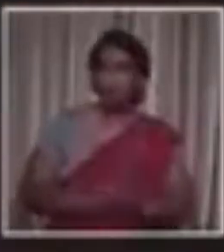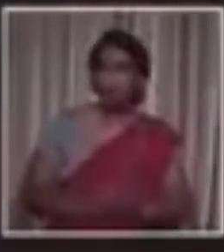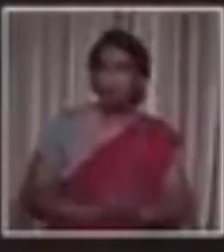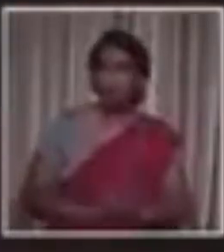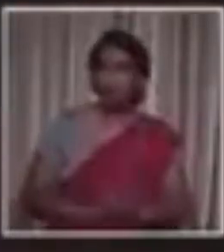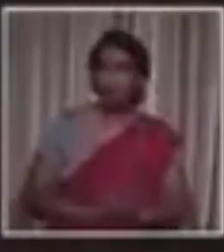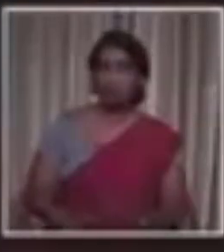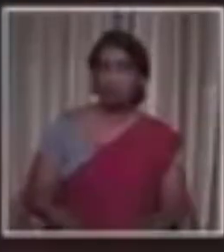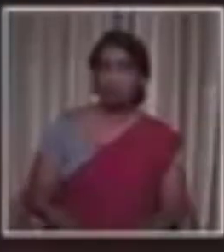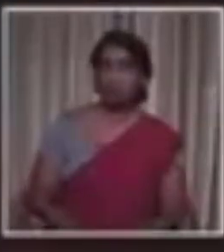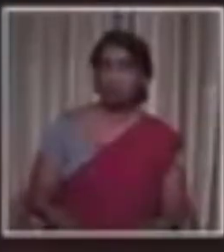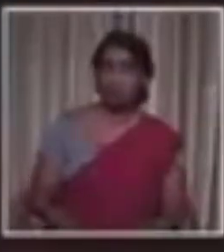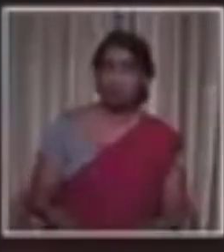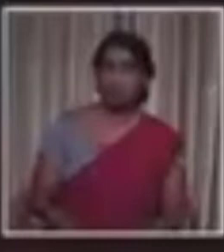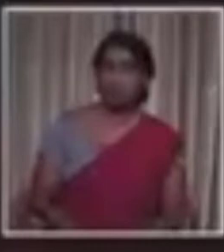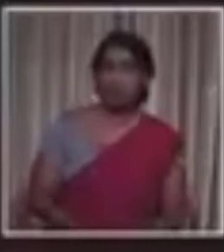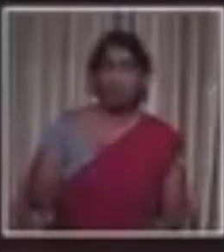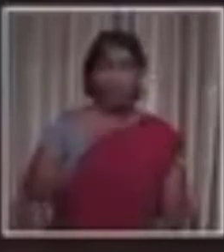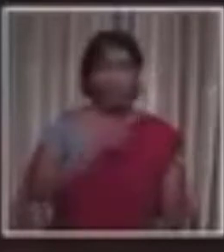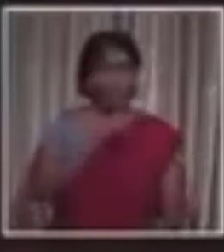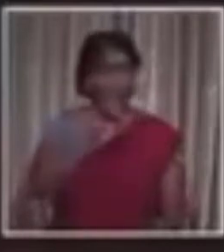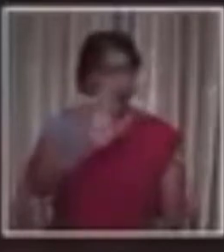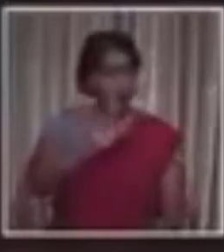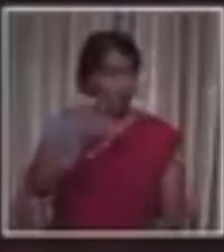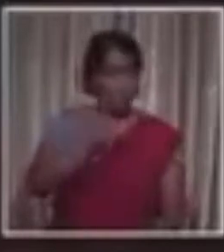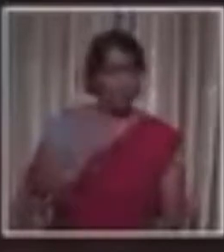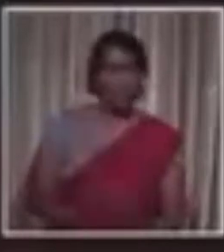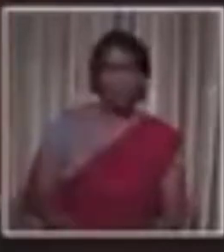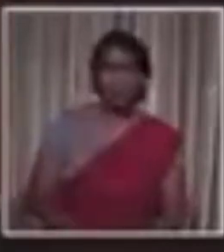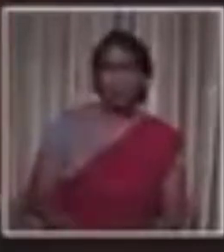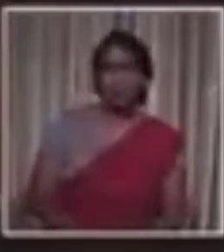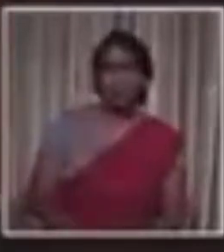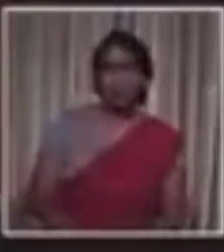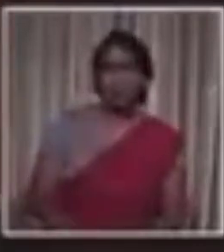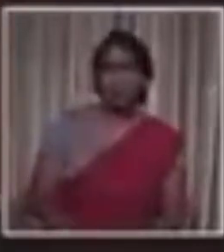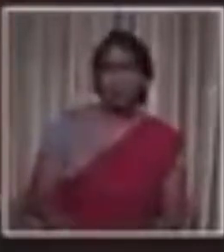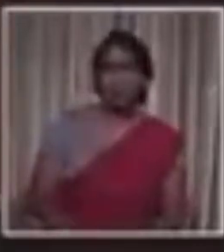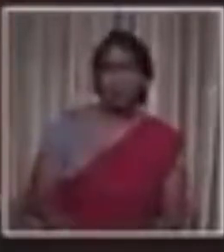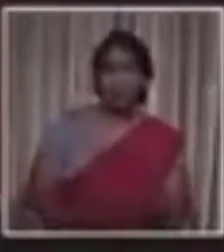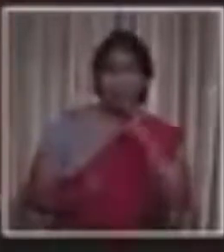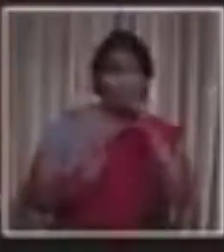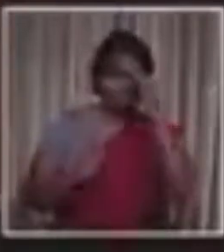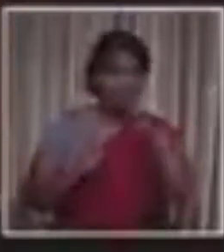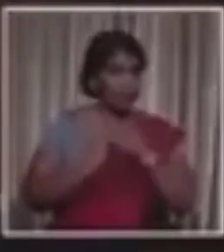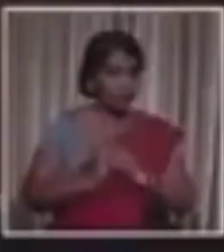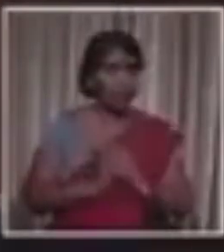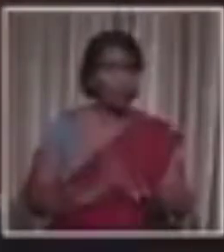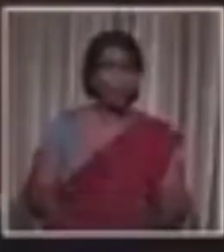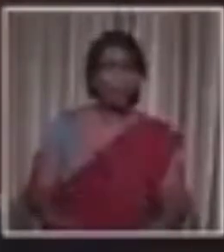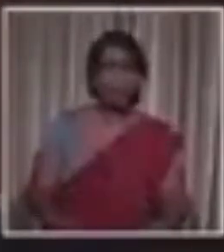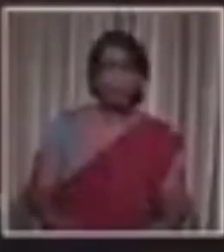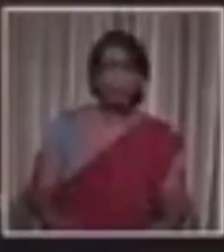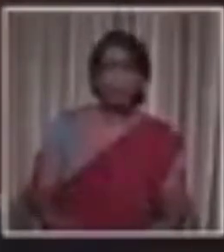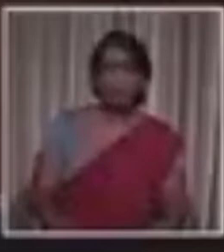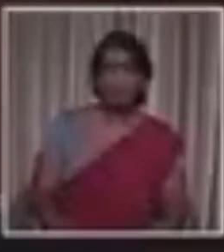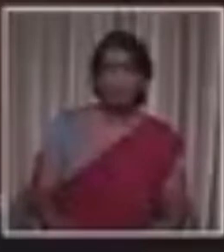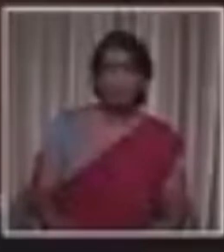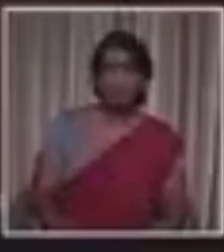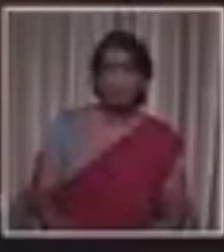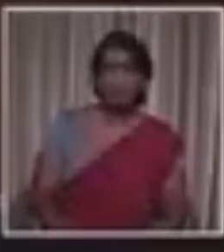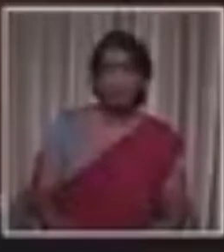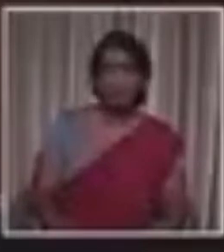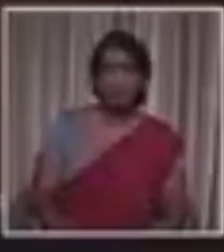පචෙක්. බොරු කියන්න එන්න එපා. බොරු කියන්න එපා මෙතන. කොහොමද තනතුරට ගෞරවය. වාඩි වෙන හලෝ. වාඩි